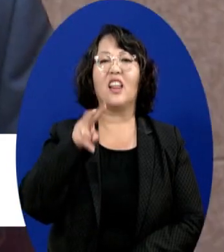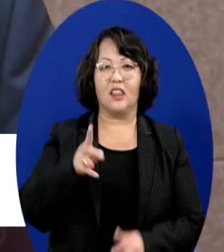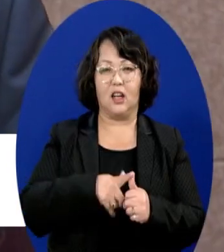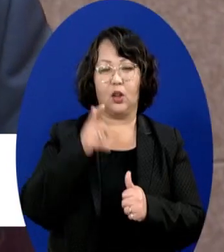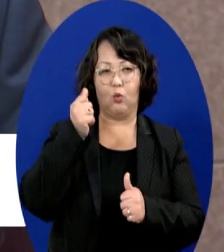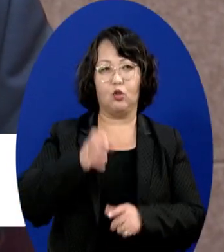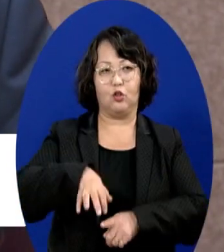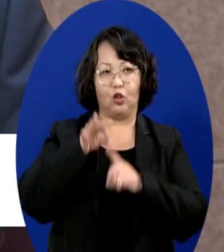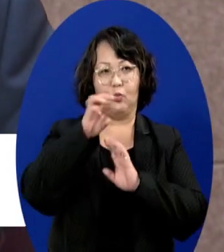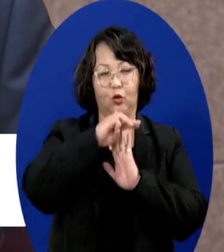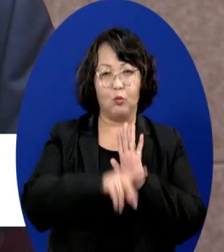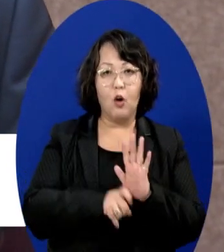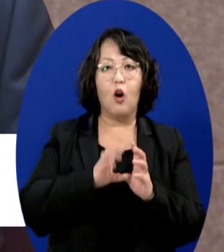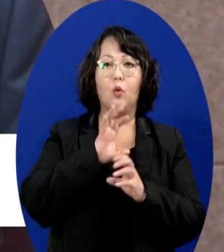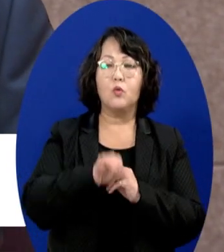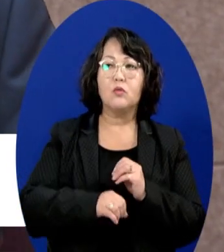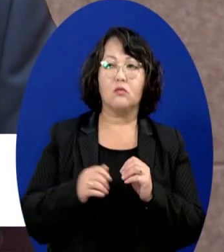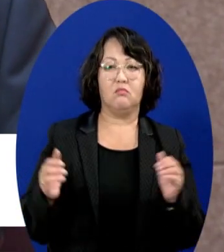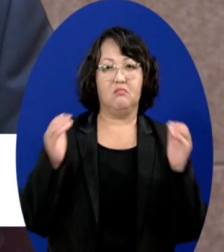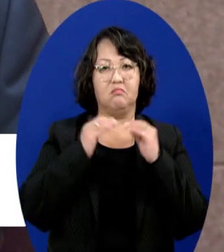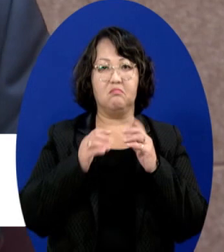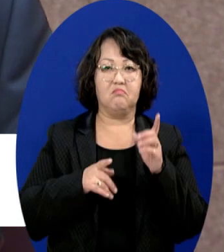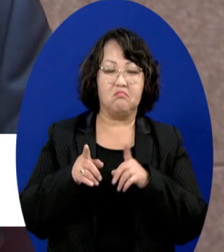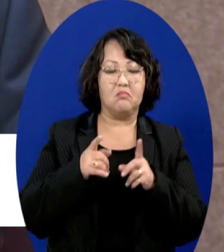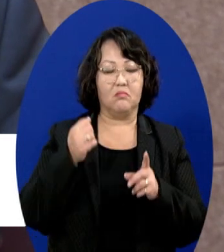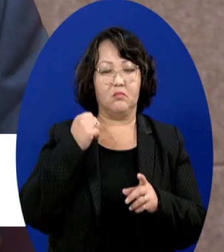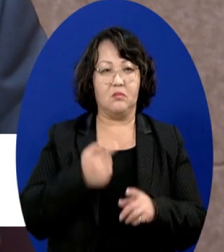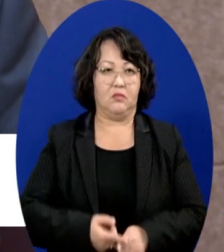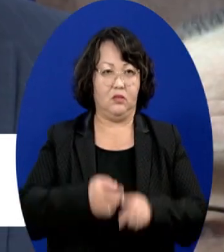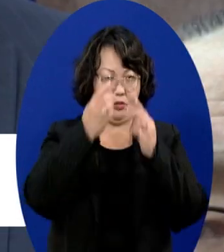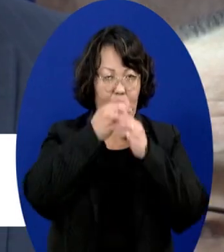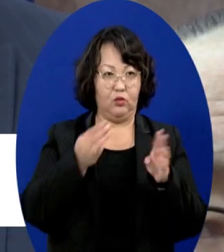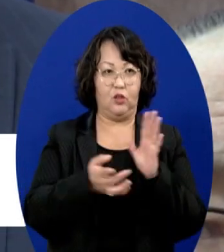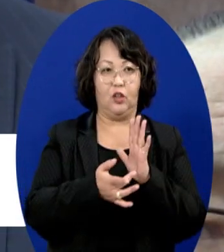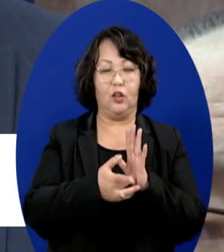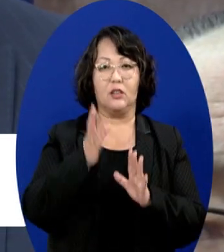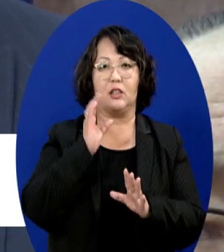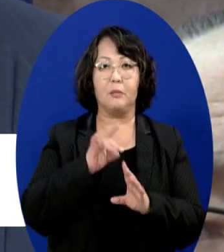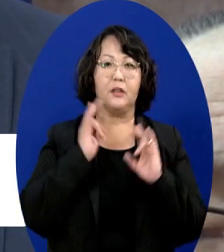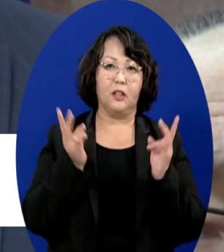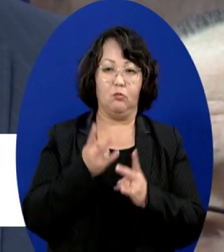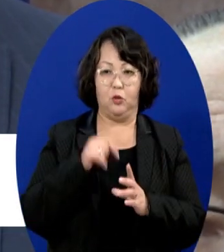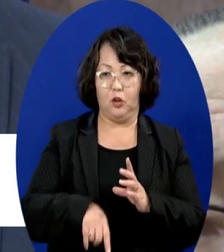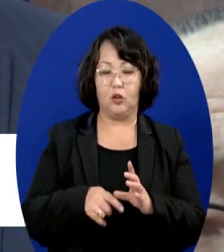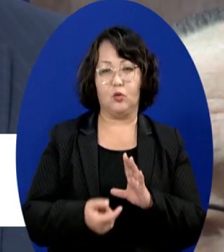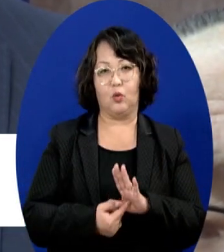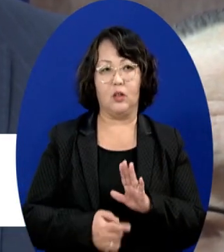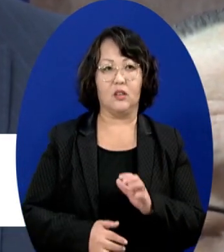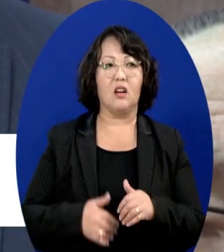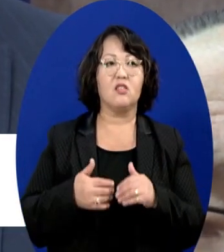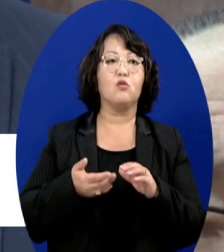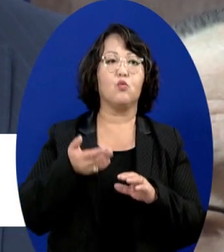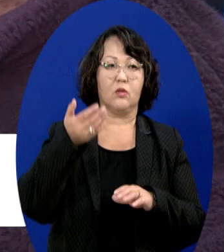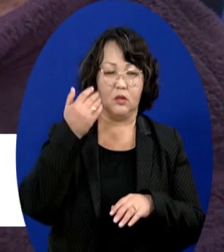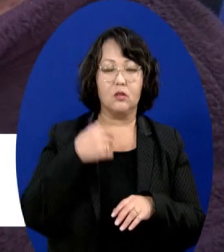хөтөлбөртөө олон улсын тавцанд өрсөлдөх чадварыг нэмэгдүүлэх, шинжлэх ухаан технологийн салбарын нийгэмд эзлэх байр суурийг дээшлүүлэх, судалгаа хөгжүүлэлтийн ажлын